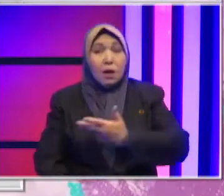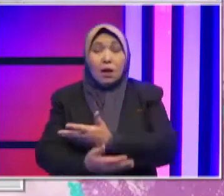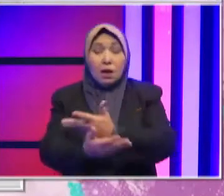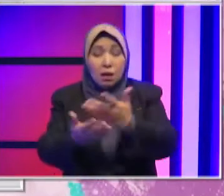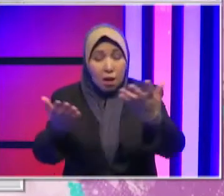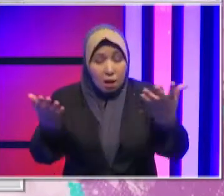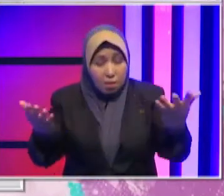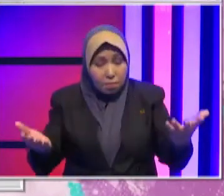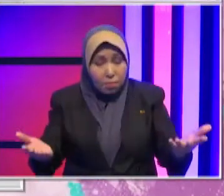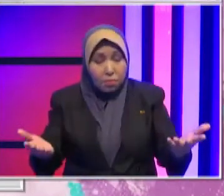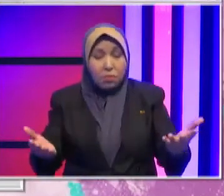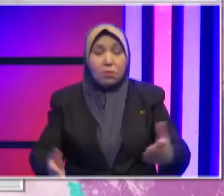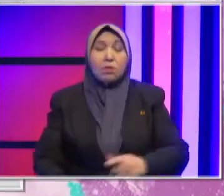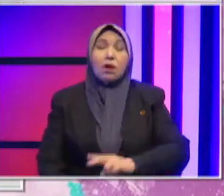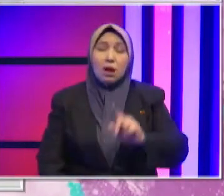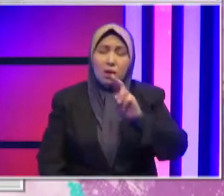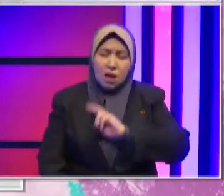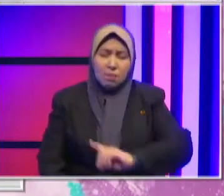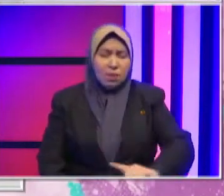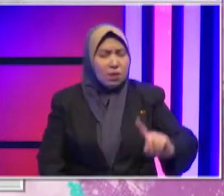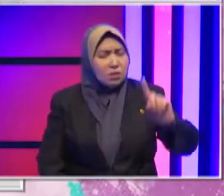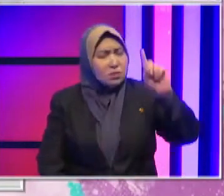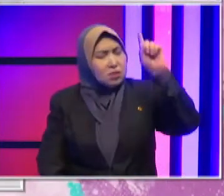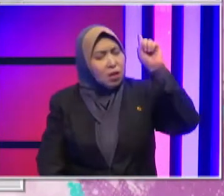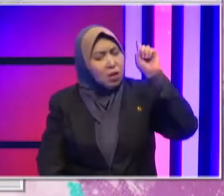أمتكم أمة